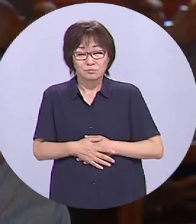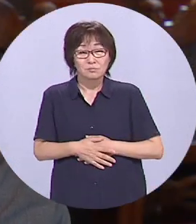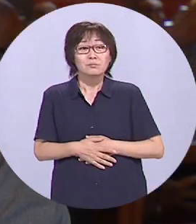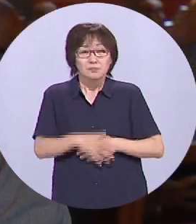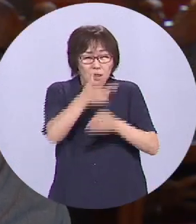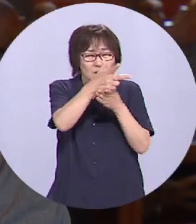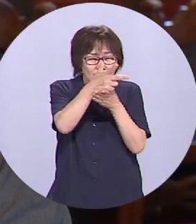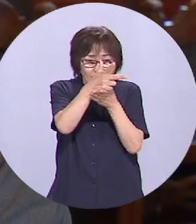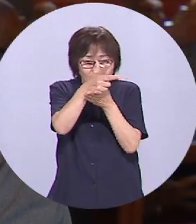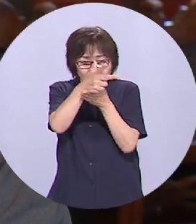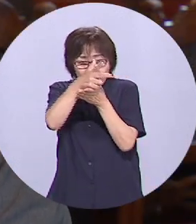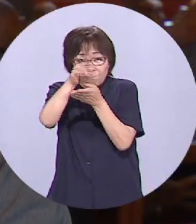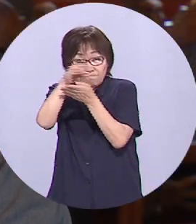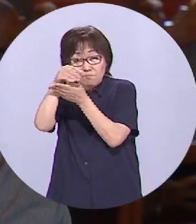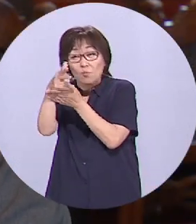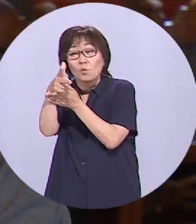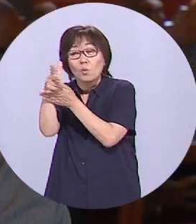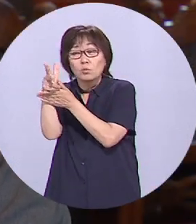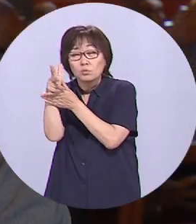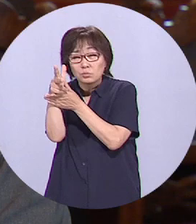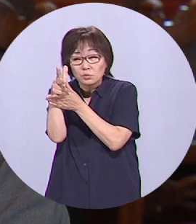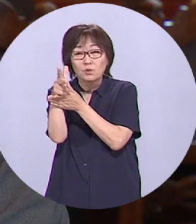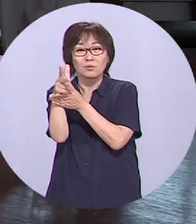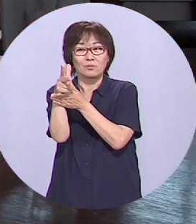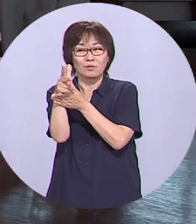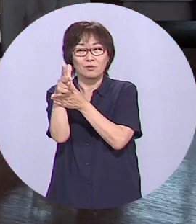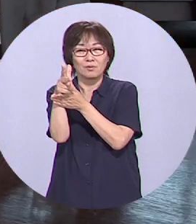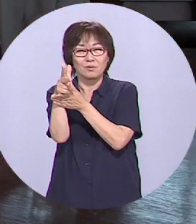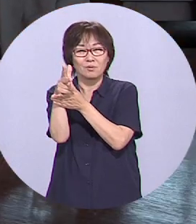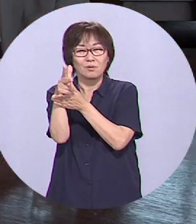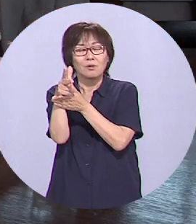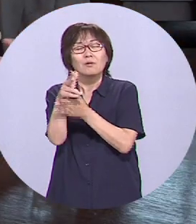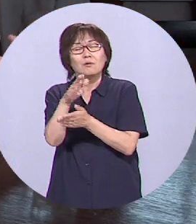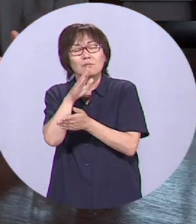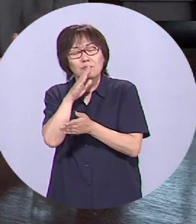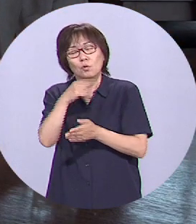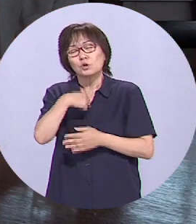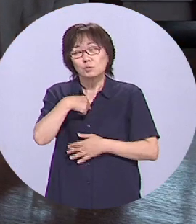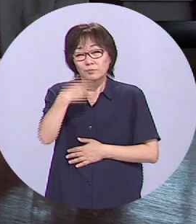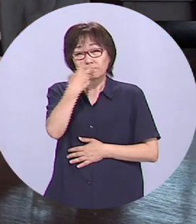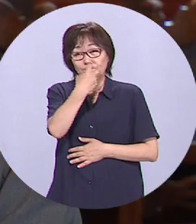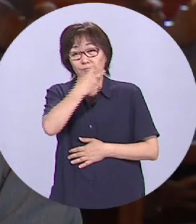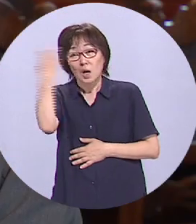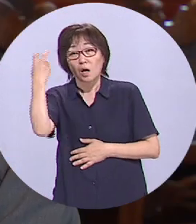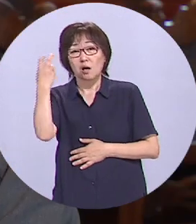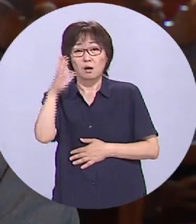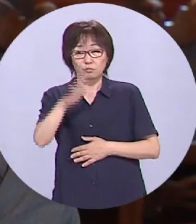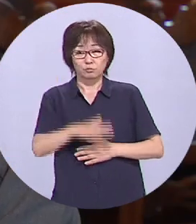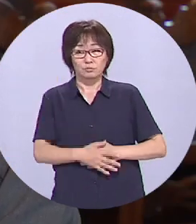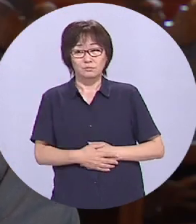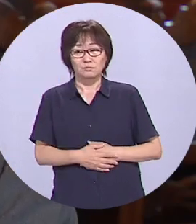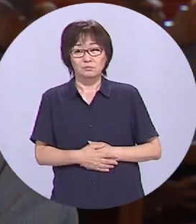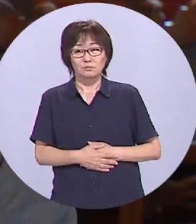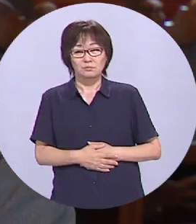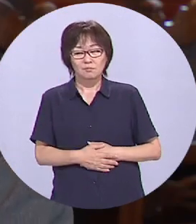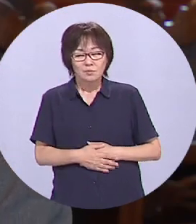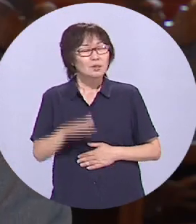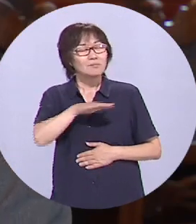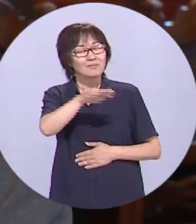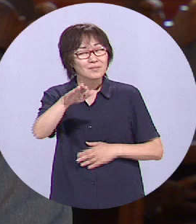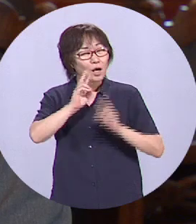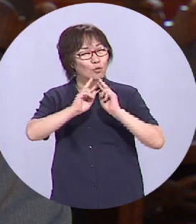ていくうちに自分で新たに発見した部分があって、この入間市の人たちがみんな見て多分胸に届